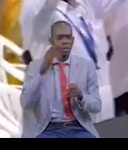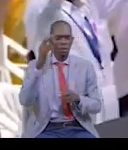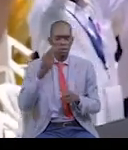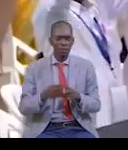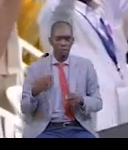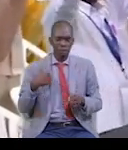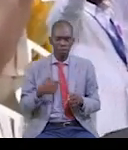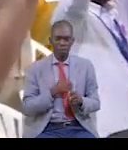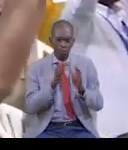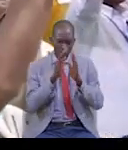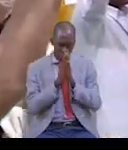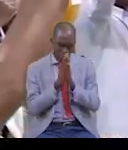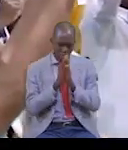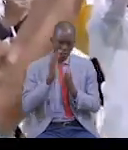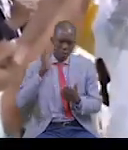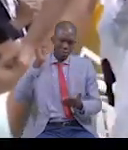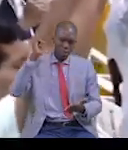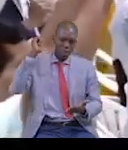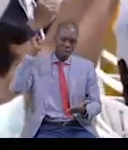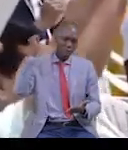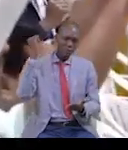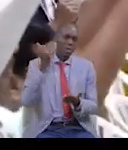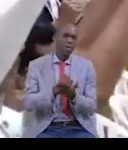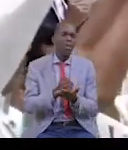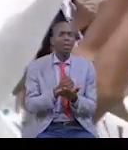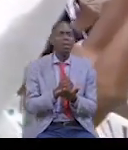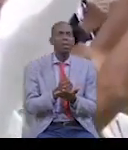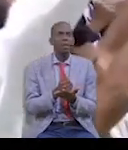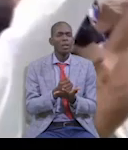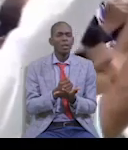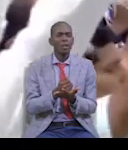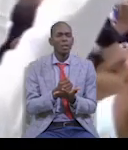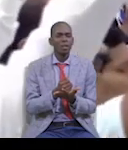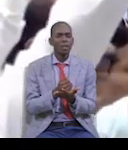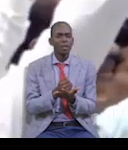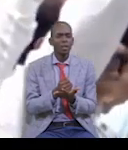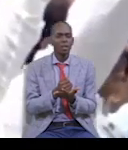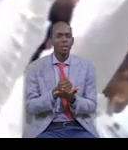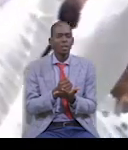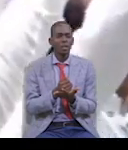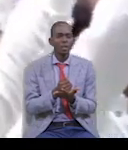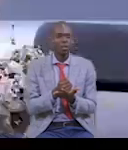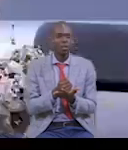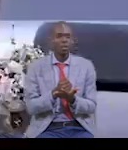నేమ్ వి ప్రే. యేసు నామములో ప్రార్థన చేయుచున్నాము తండ్రీ.